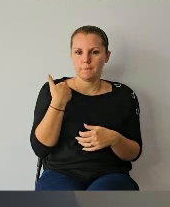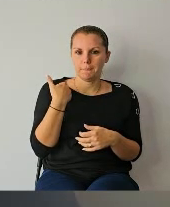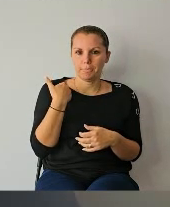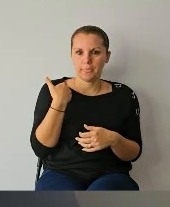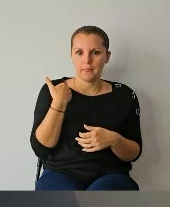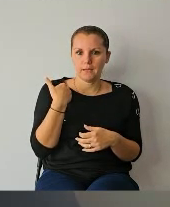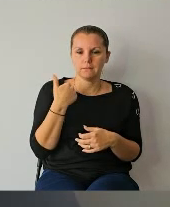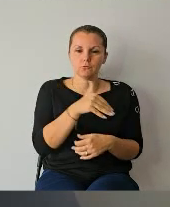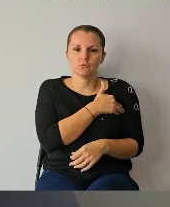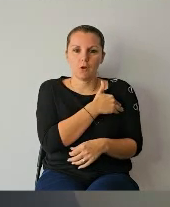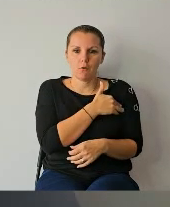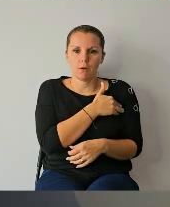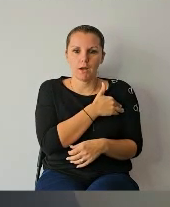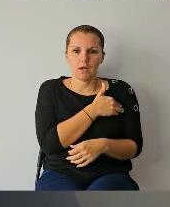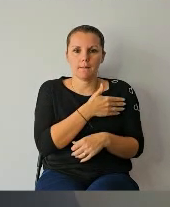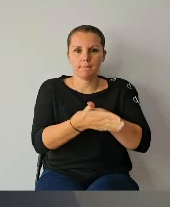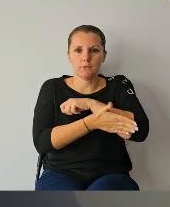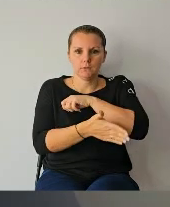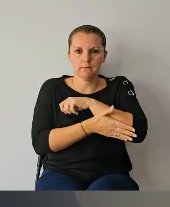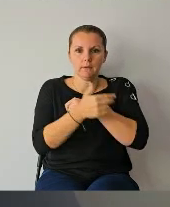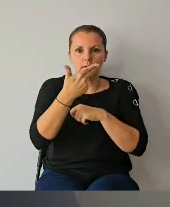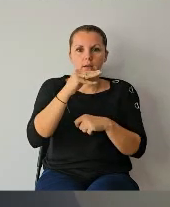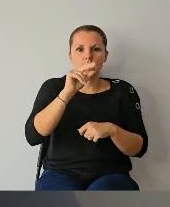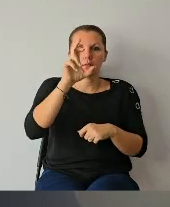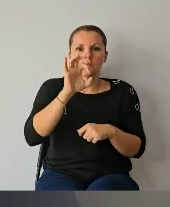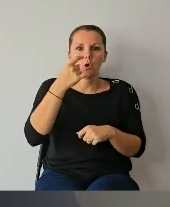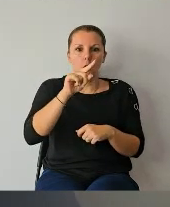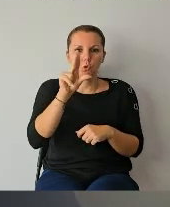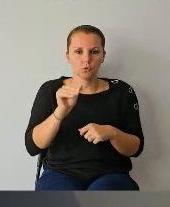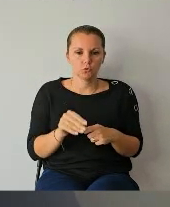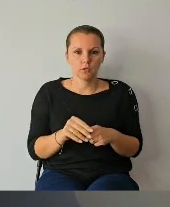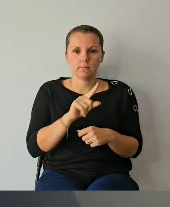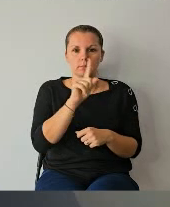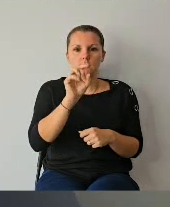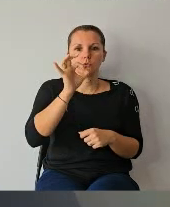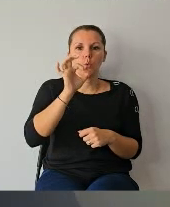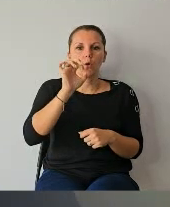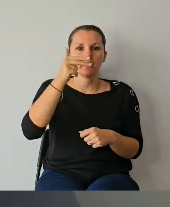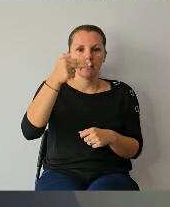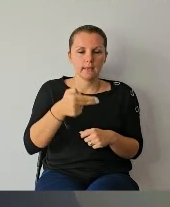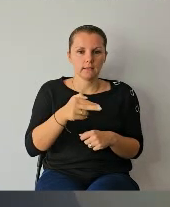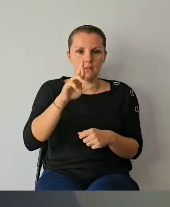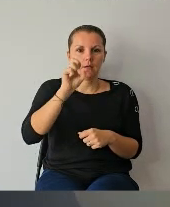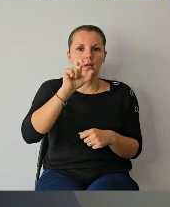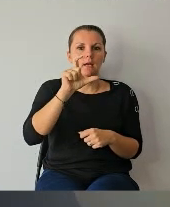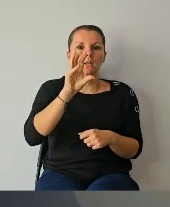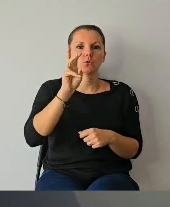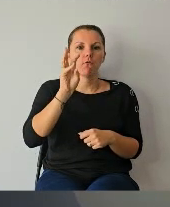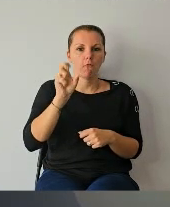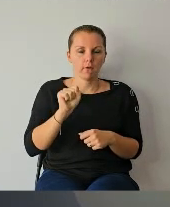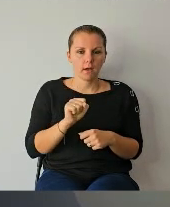miały tutaj placówki Szkoła Podstawowa numer 2 Niechobrz, Zgłobień, Racławówka, Mogielnica.